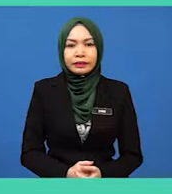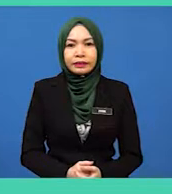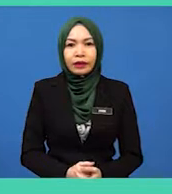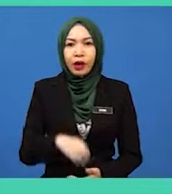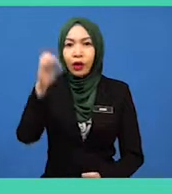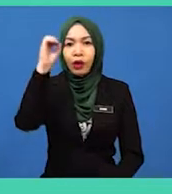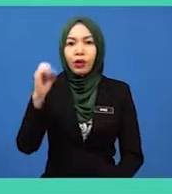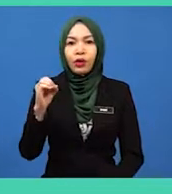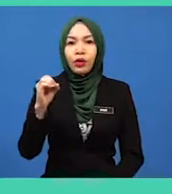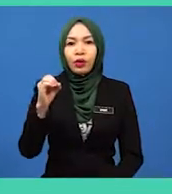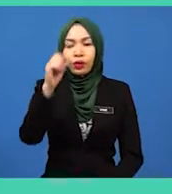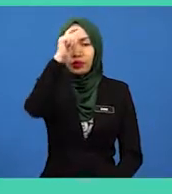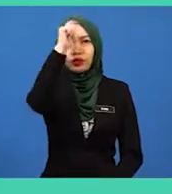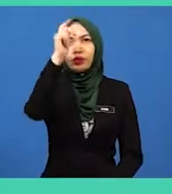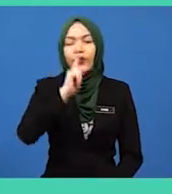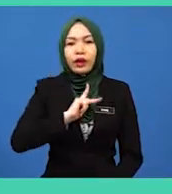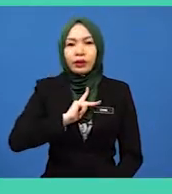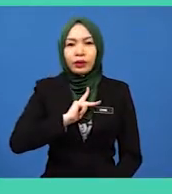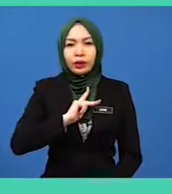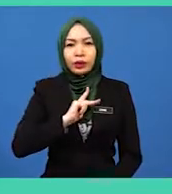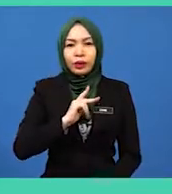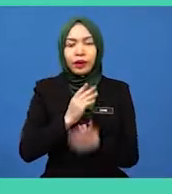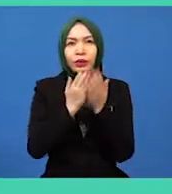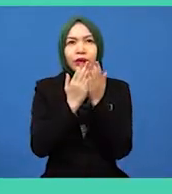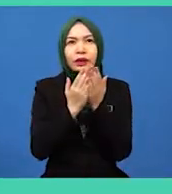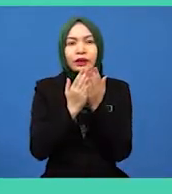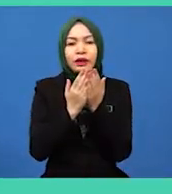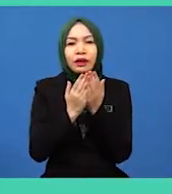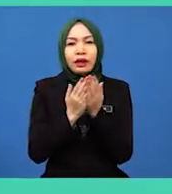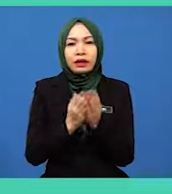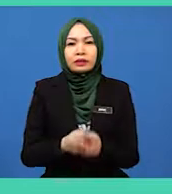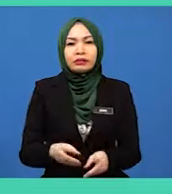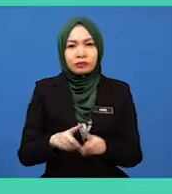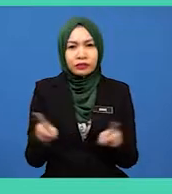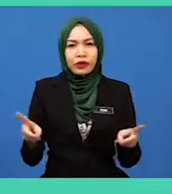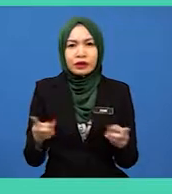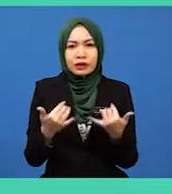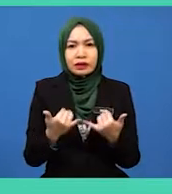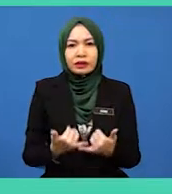oh, Tuhanku, ampunilah dosa hambamu.